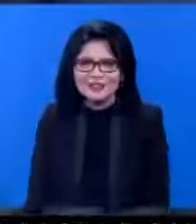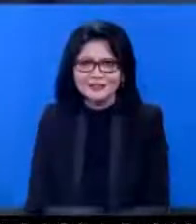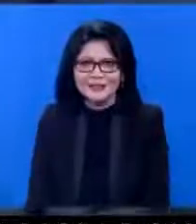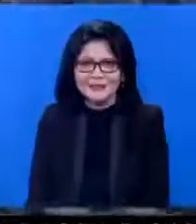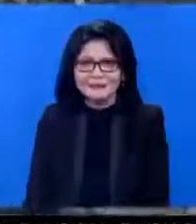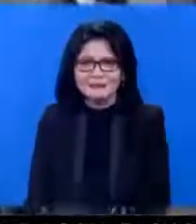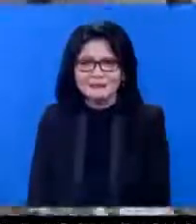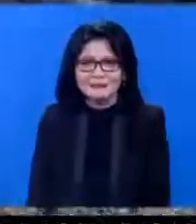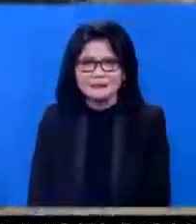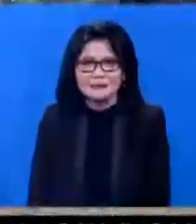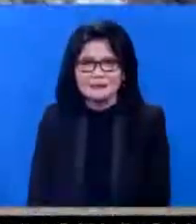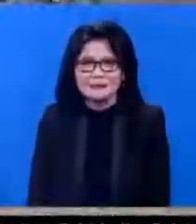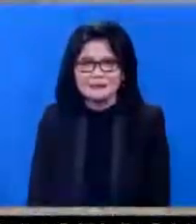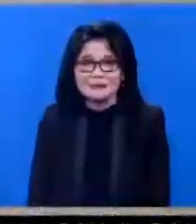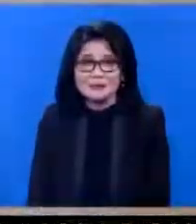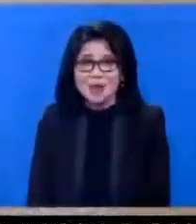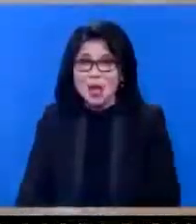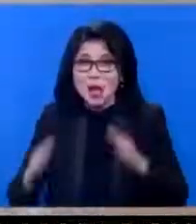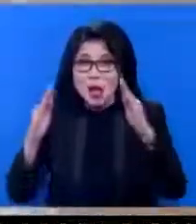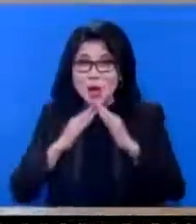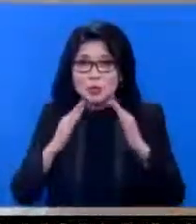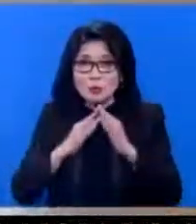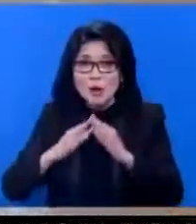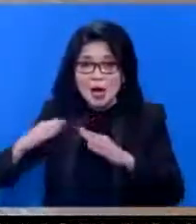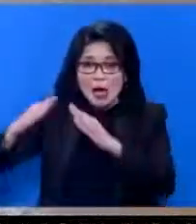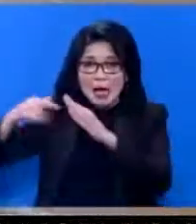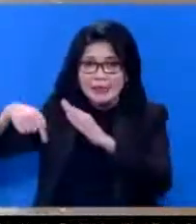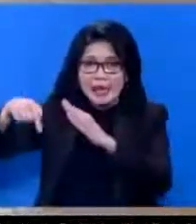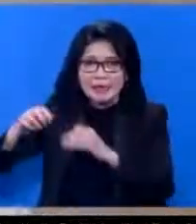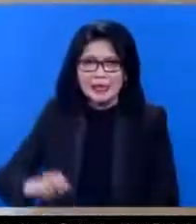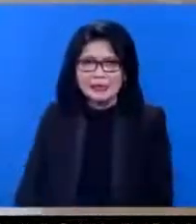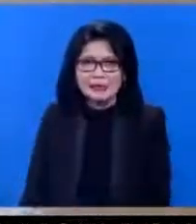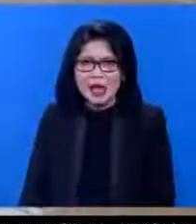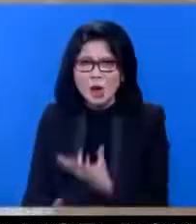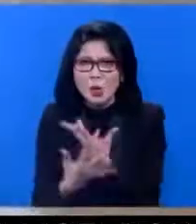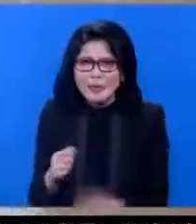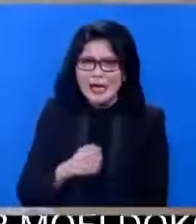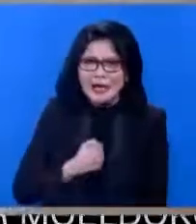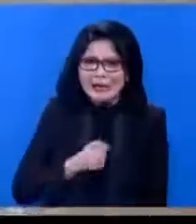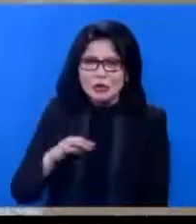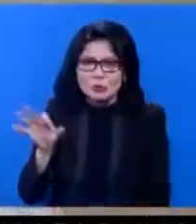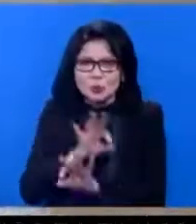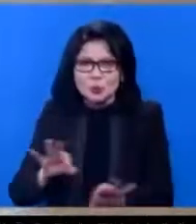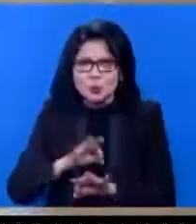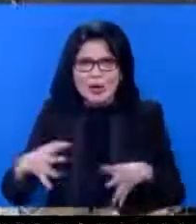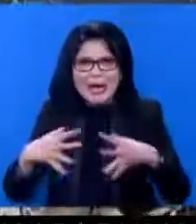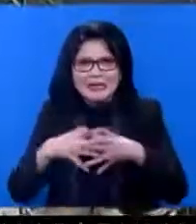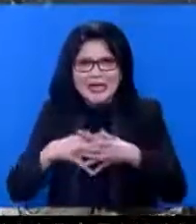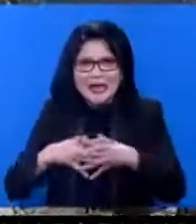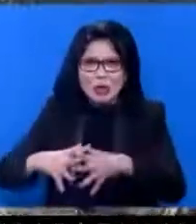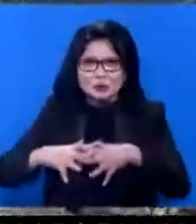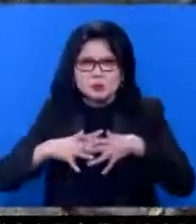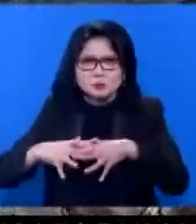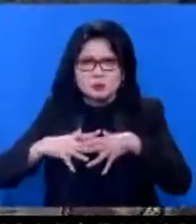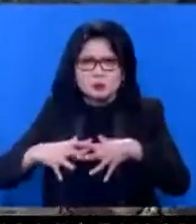ini. Tiang rumah yang bergantung dibiarkan karena warga tidak berani membersihkan. Sementara kondisi tanah hingga kini masih terus